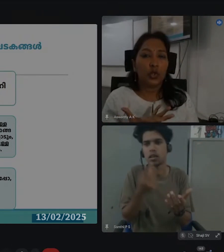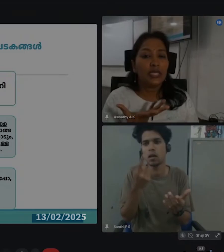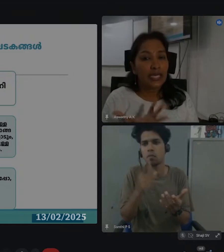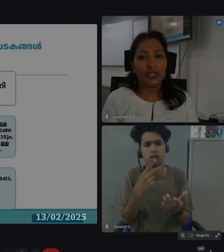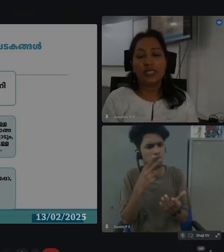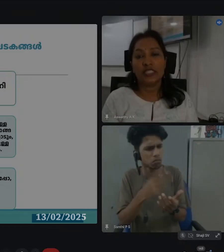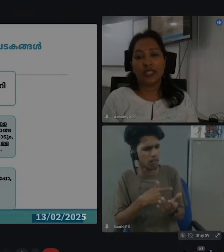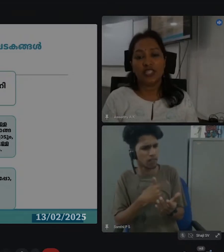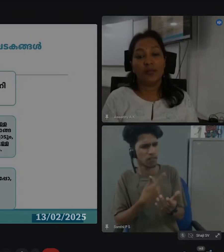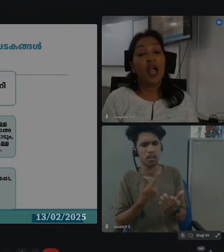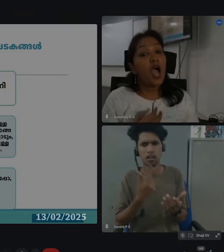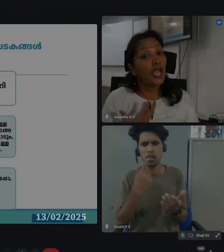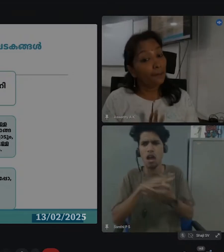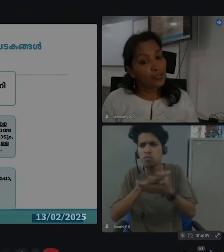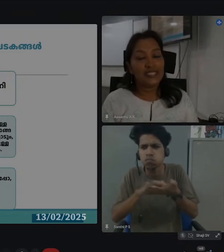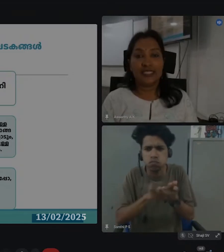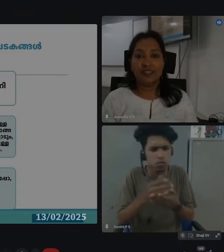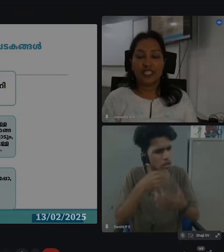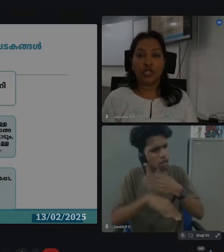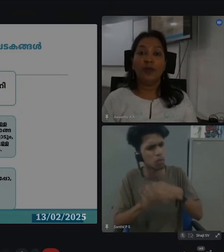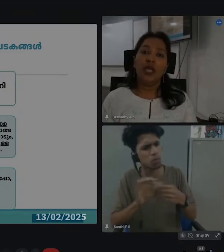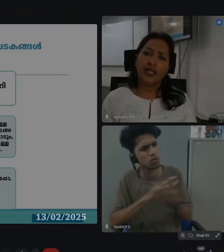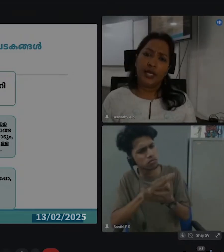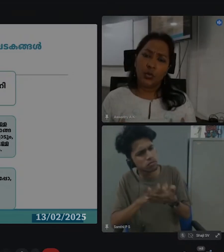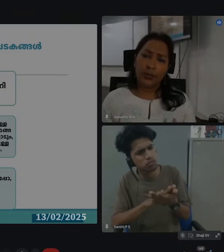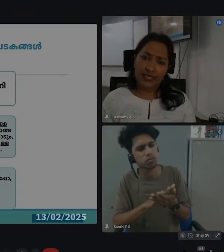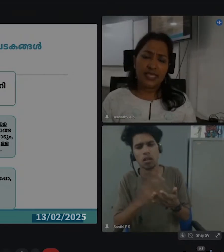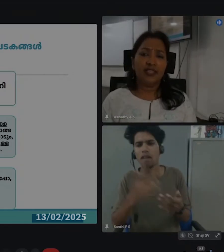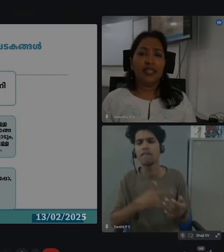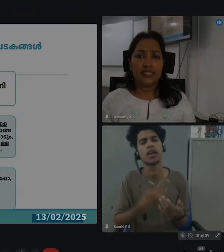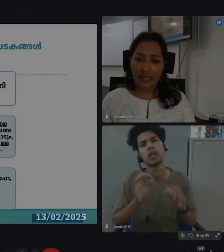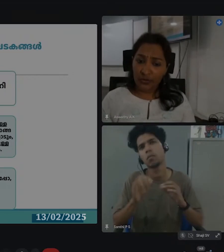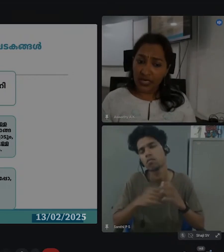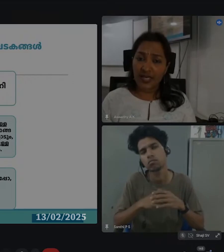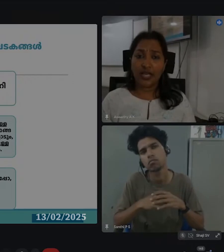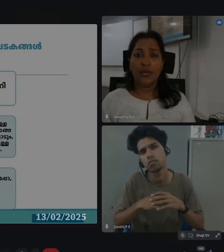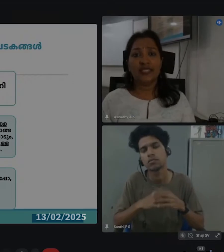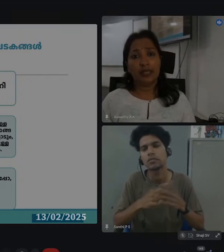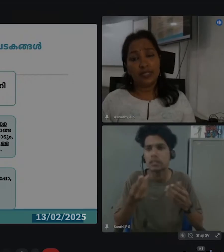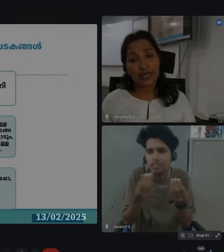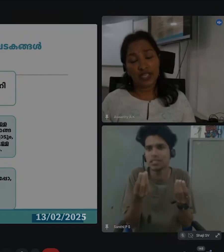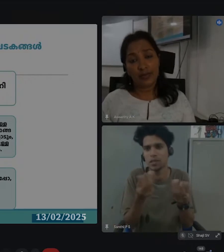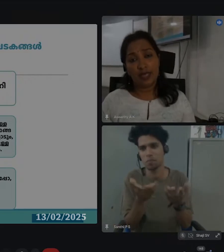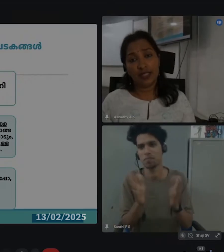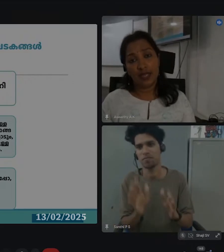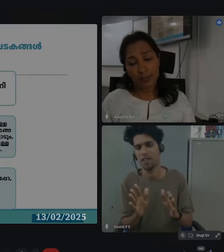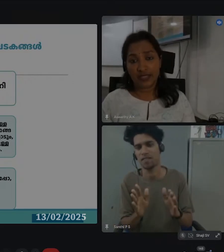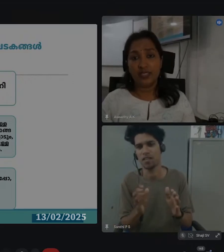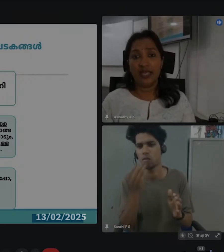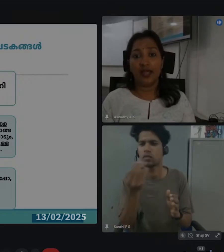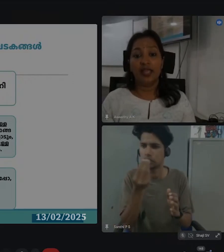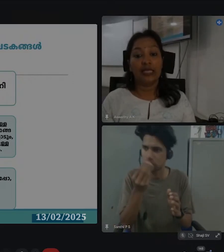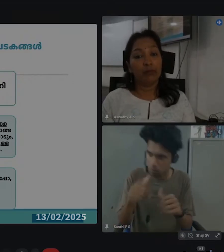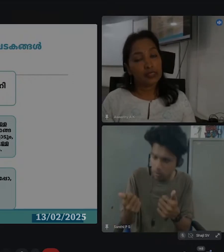എന്നുള്ള തോന്നലില്ലാത്തൊരു സിറ്റുവേഷനെ നമ്മൾ ഹൈപ്പോ സെൻസിറ്റിവിറ്റി എന്നും, ഇത് രണ്ടും കൂടി മിക്സ് ചെയ്ത് വരുന്ന ചില ഫുഡുകൾക്ക് അങ്ങനെയുണ്ട്, ചില ഭക്ഷണ പദാർത്ഥങ്ങൾക്ക്